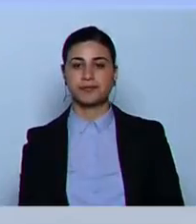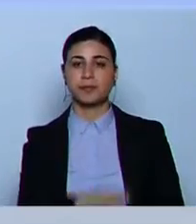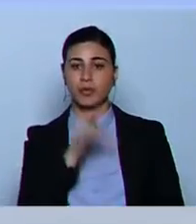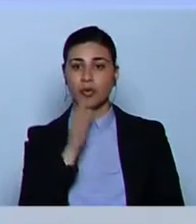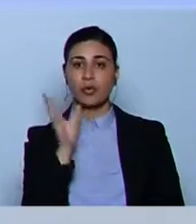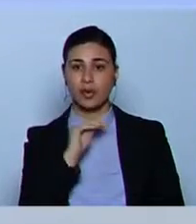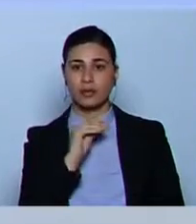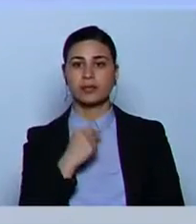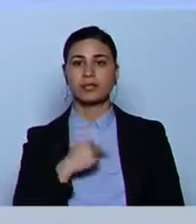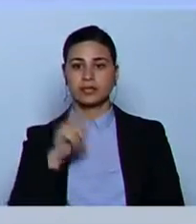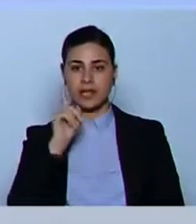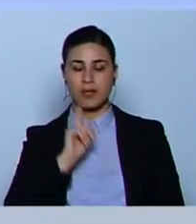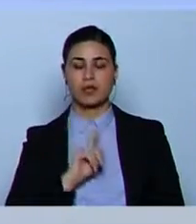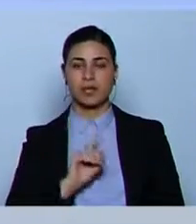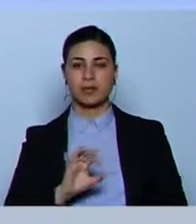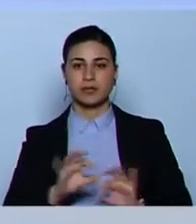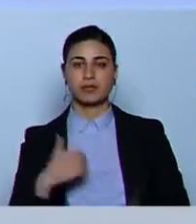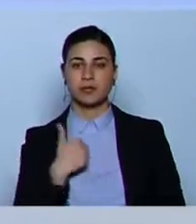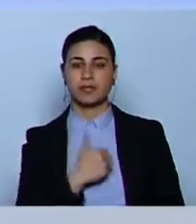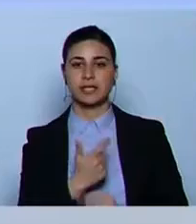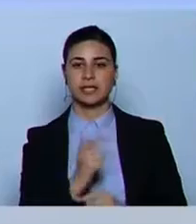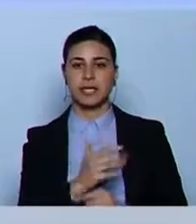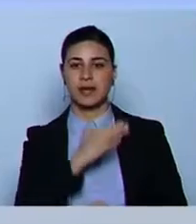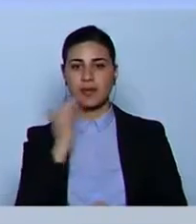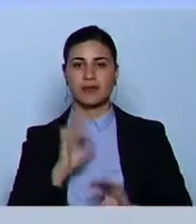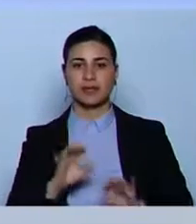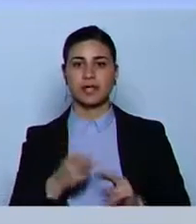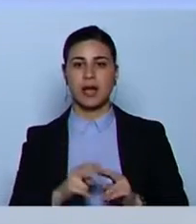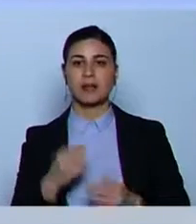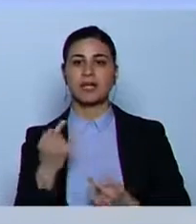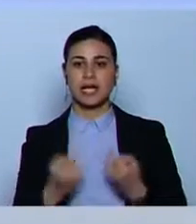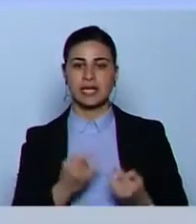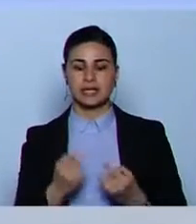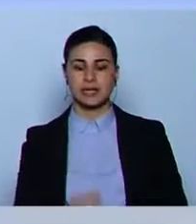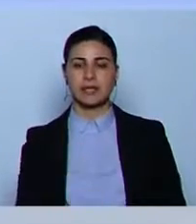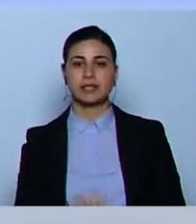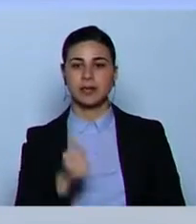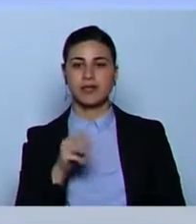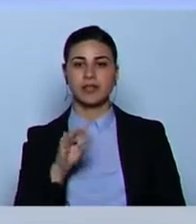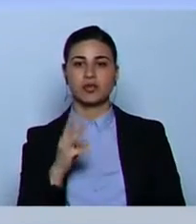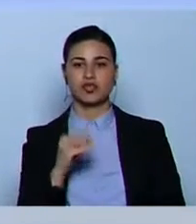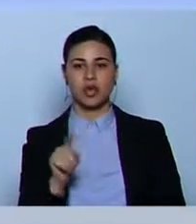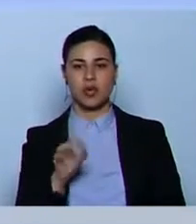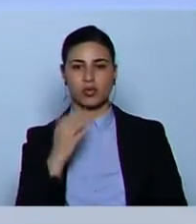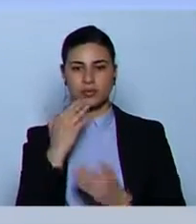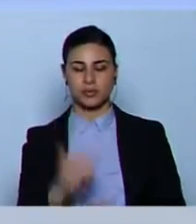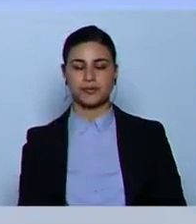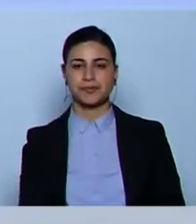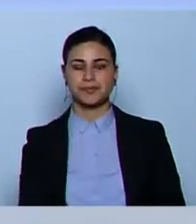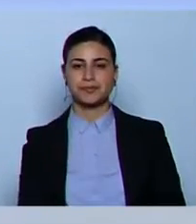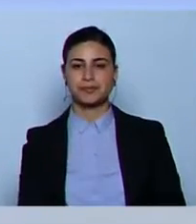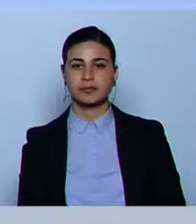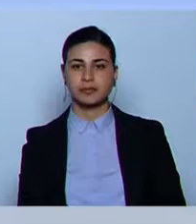მოგცემს საშუალებას, მე სიამოვნებით ძალიან ბევრად ეს დაუთმობ ამ გადაცემას. ბატონო, ჯერ ბატონ მიშასთან უნდა გადავიდე აუცილებლად. პირველეს ყოვლისა